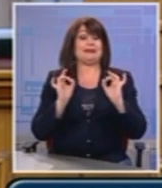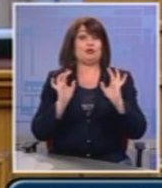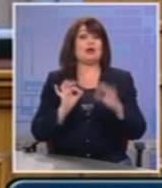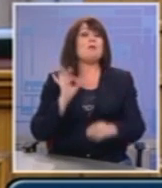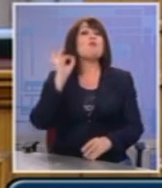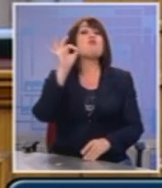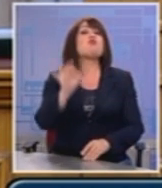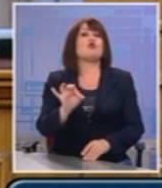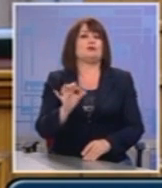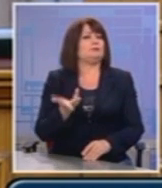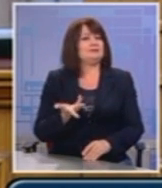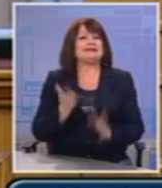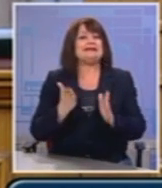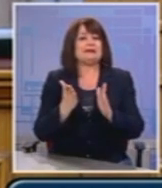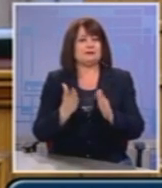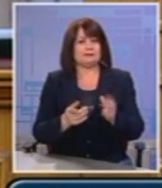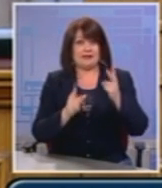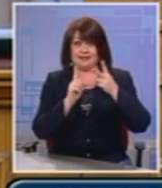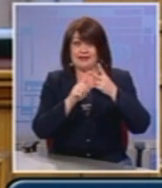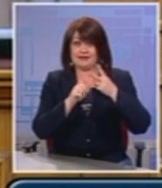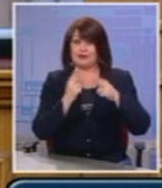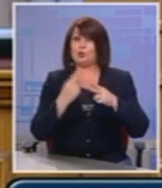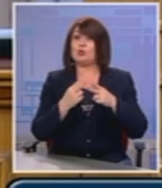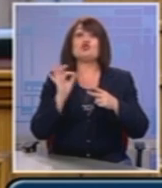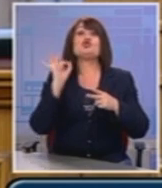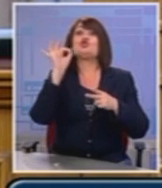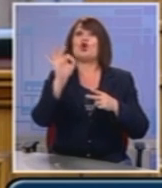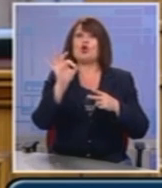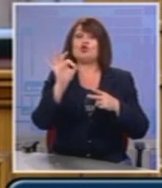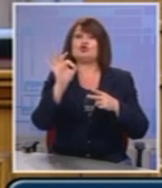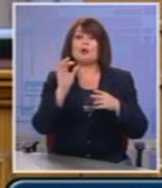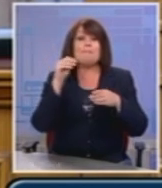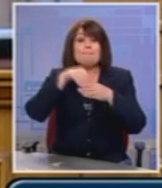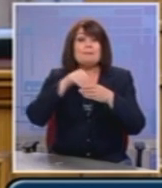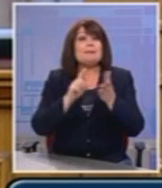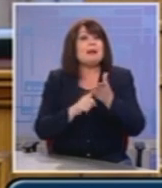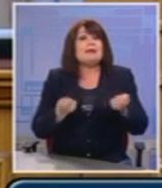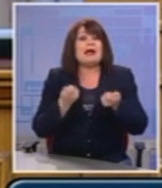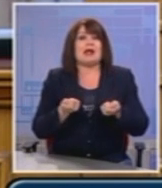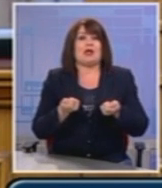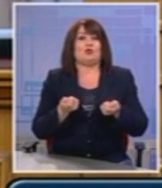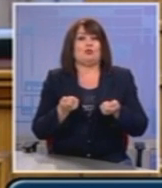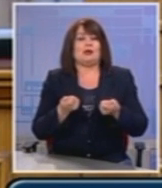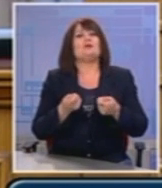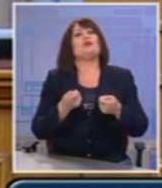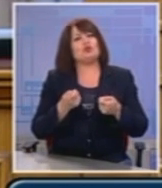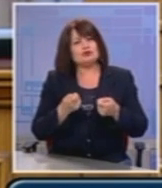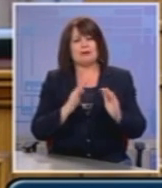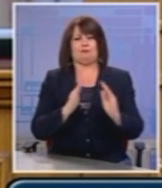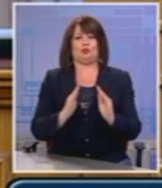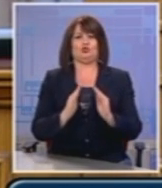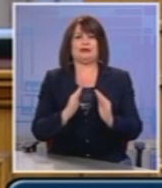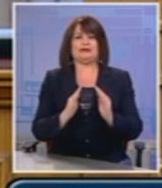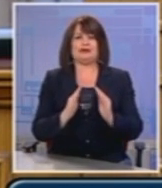καταλήξει το σύστημα και η δεύτερη και κυριότερη στόχευση είναι τι παρεμβάσεις πρέπει να κάνουμε για να διασφαλιστεί